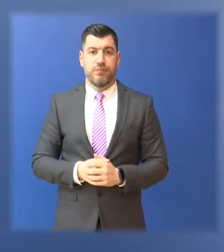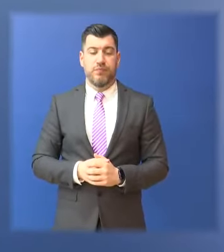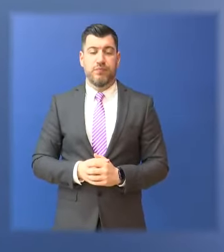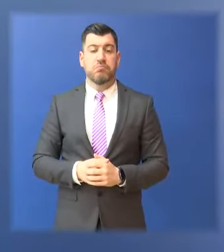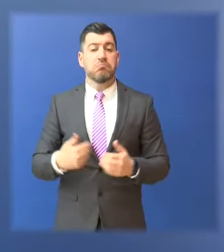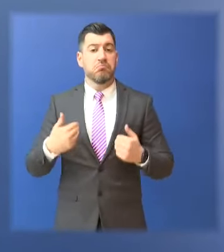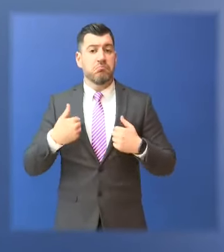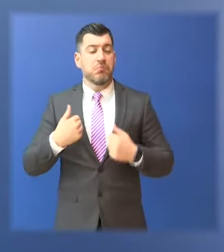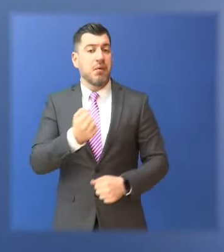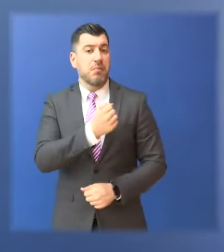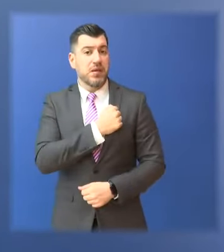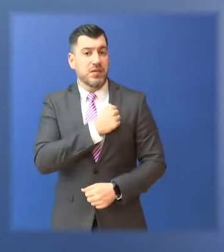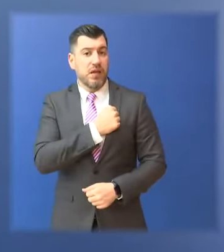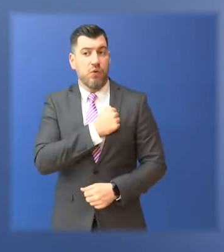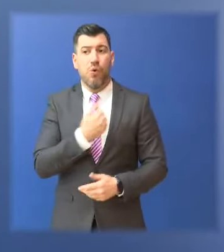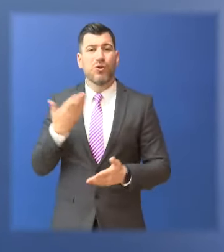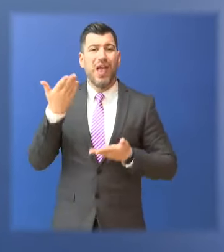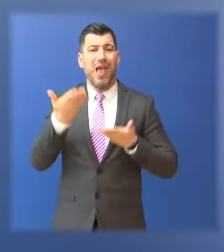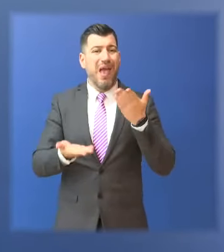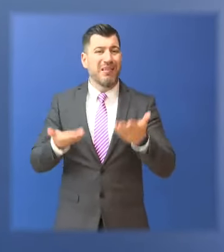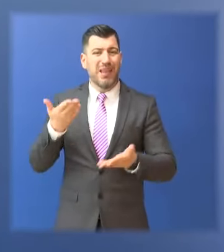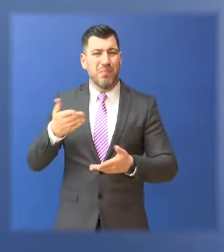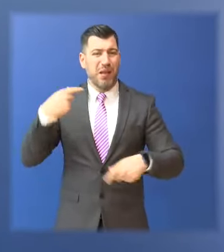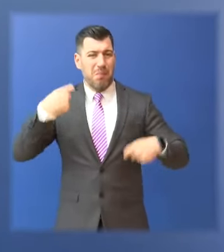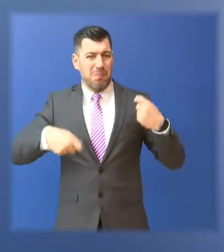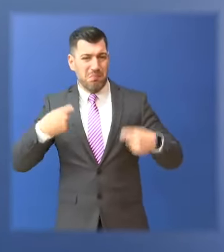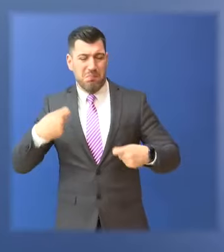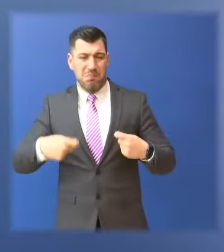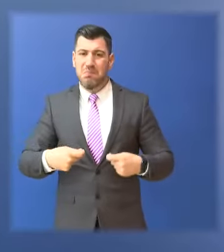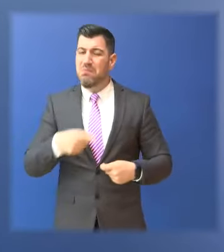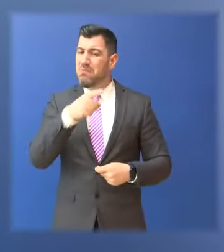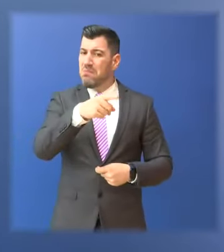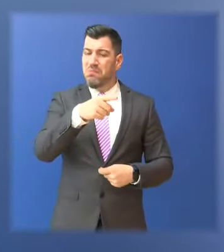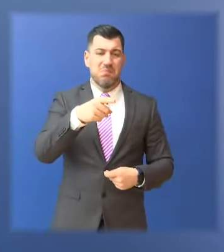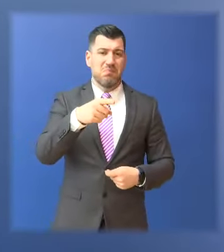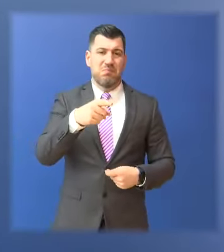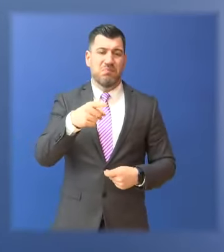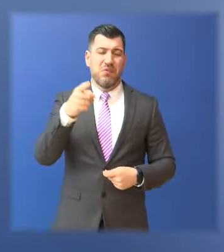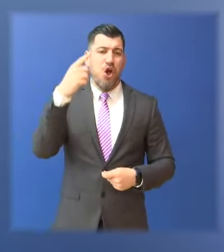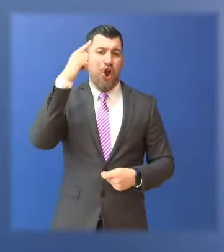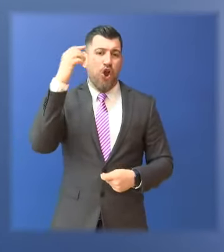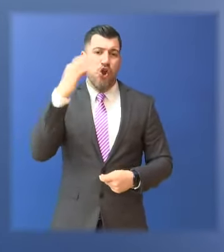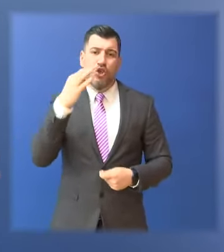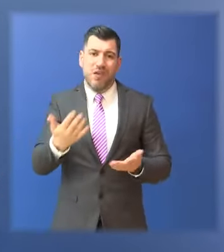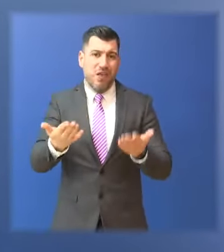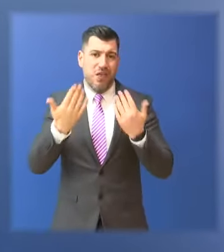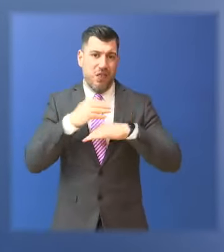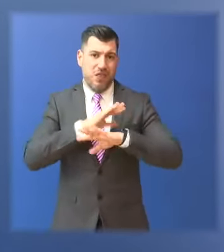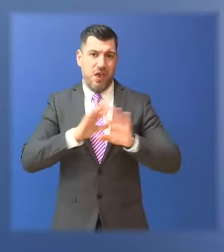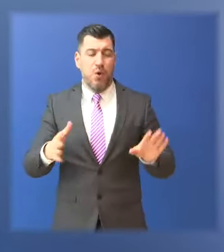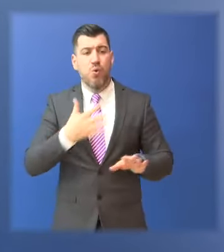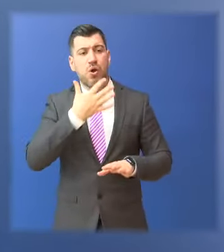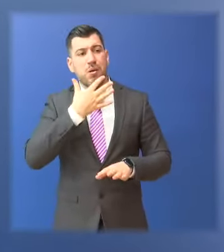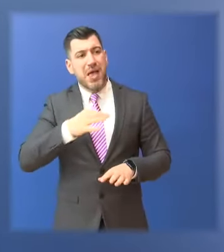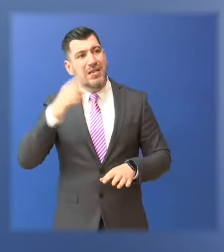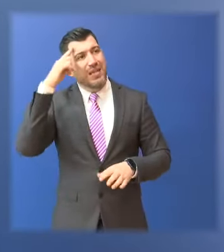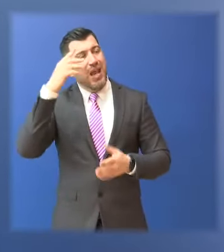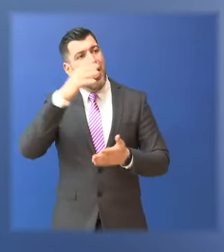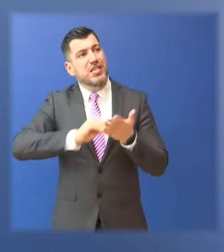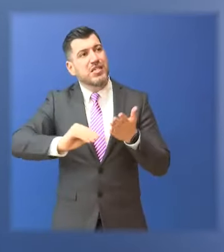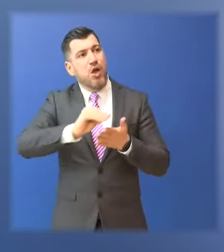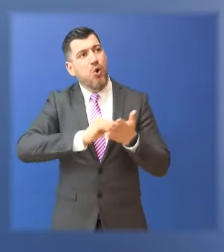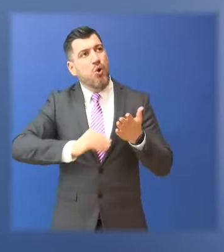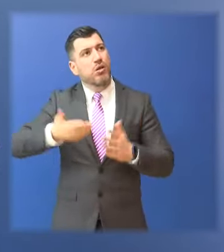Θεωρώ ότι όλα αυτά τα αιτήματα είναι παροχημένα, δεν έχουν καμία τεκμηρίωση. Αναπαράγουν στερεότυπα και